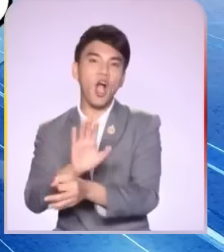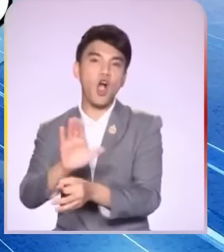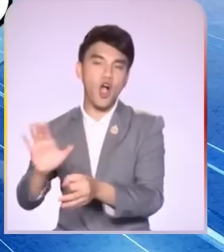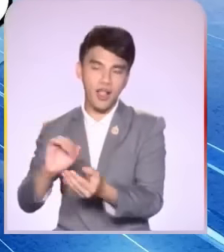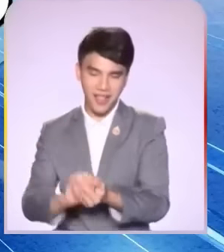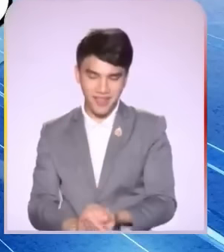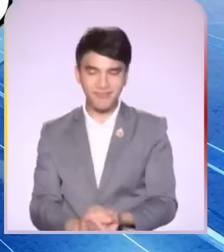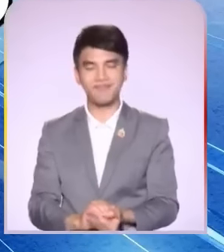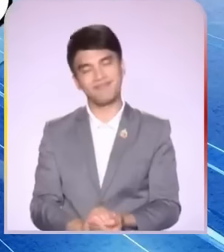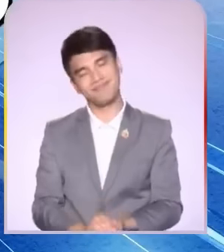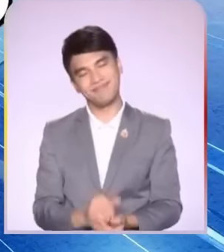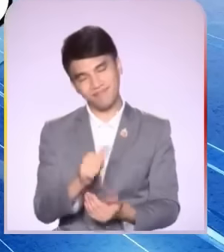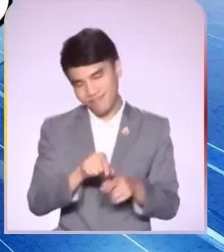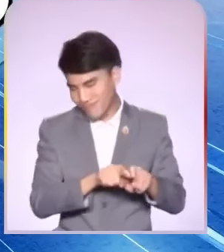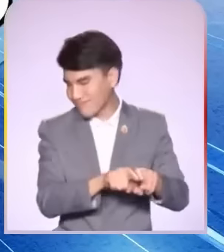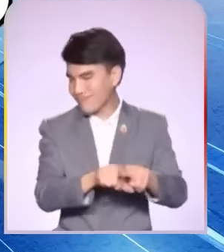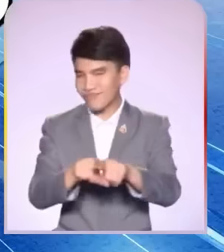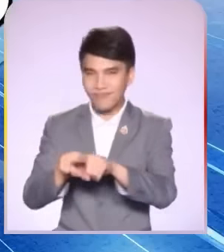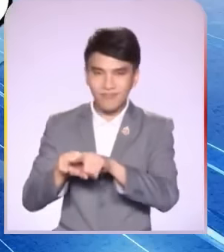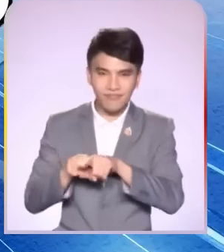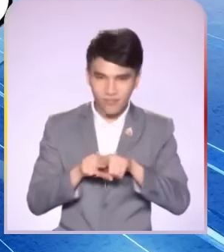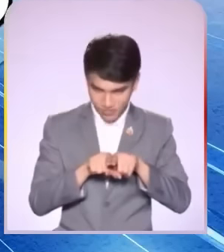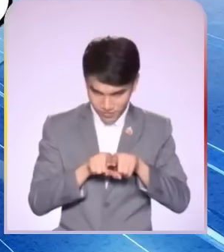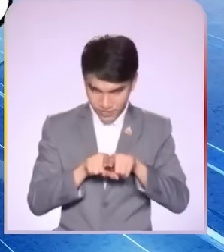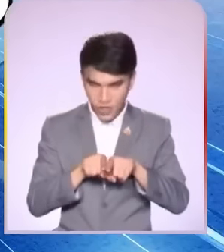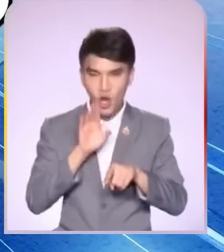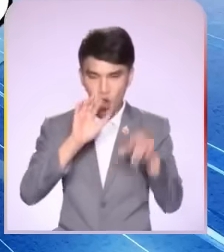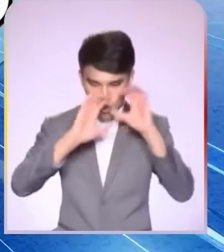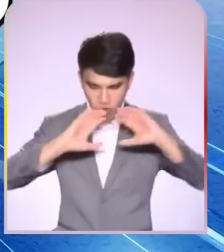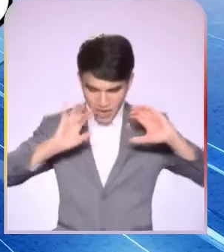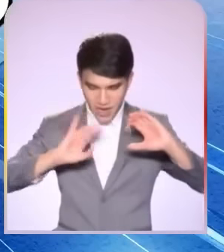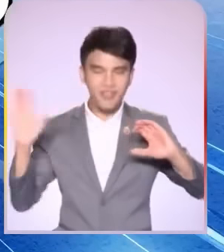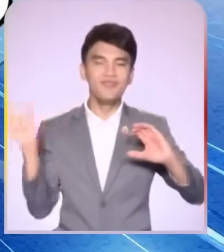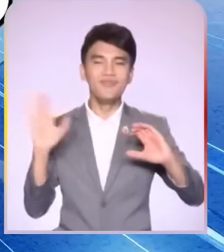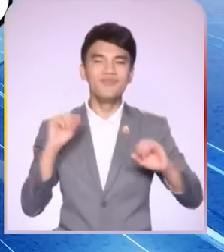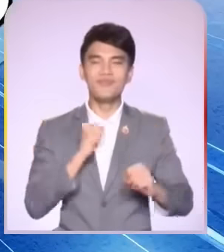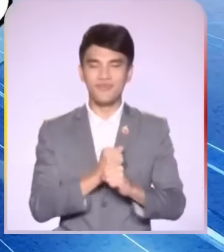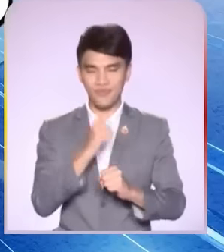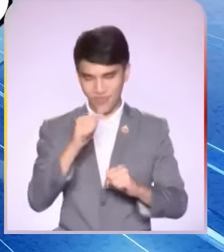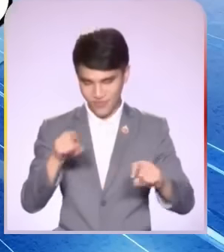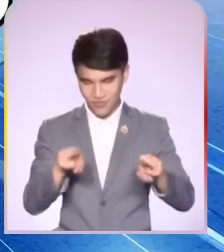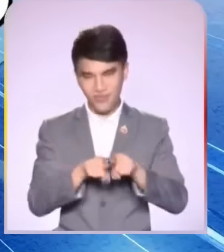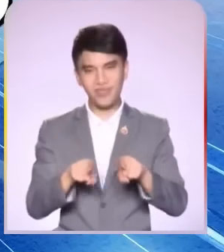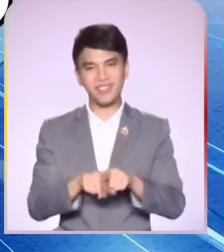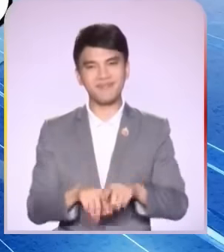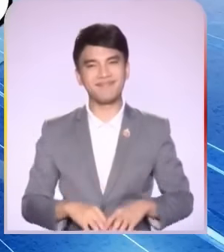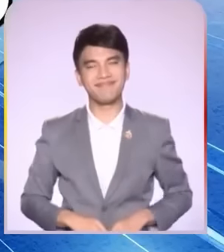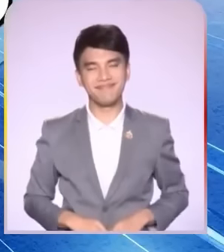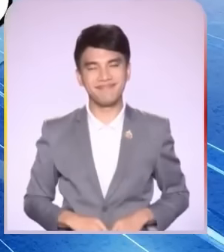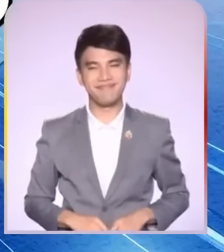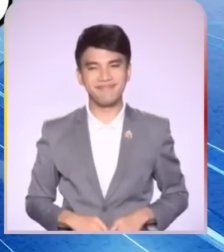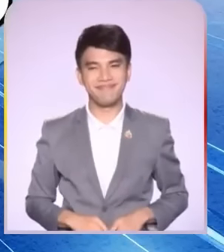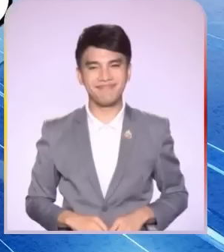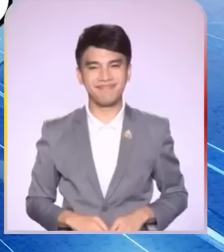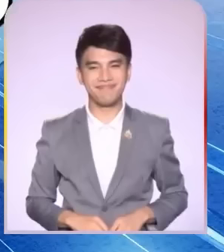าธนาคารไหนก็ได้ไม่จำเป็นจะต้องเป็นธนาคารของรัฐนะคะธนาคารไหนก็ได้ที่คุณสะดวกค่ะ คุณผู้ช